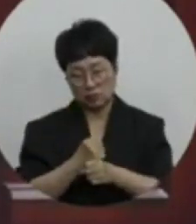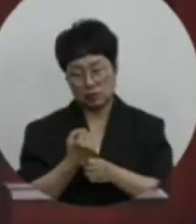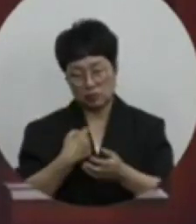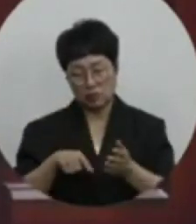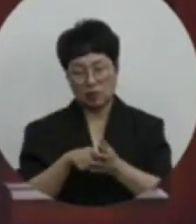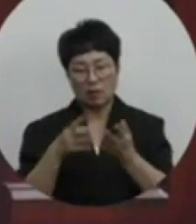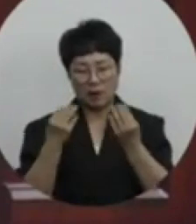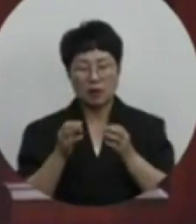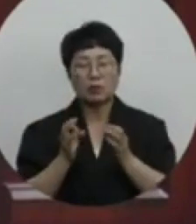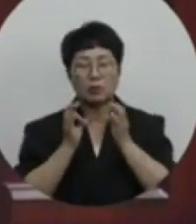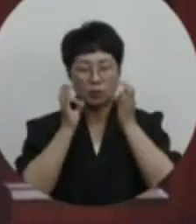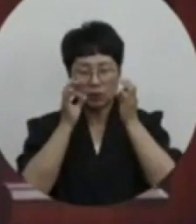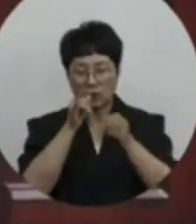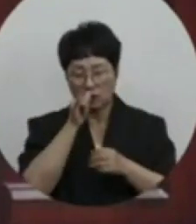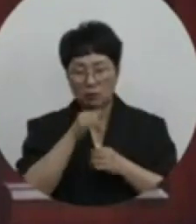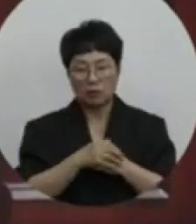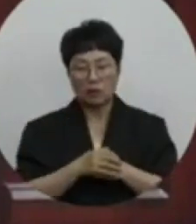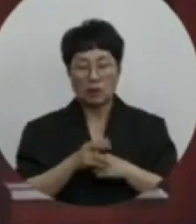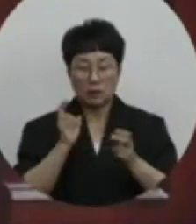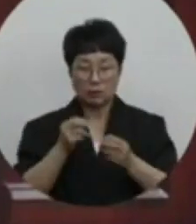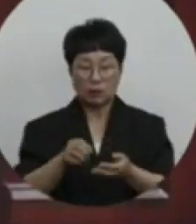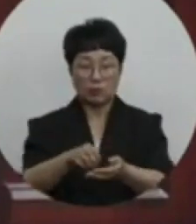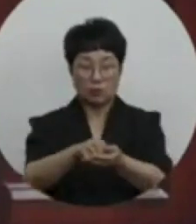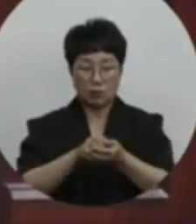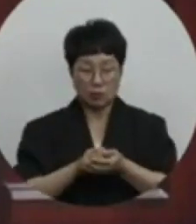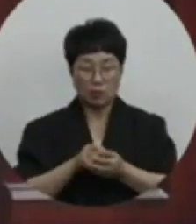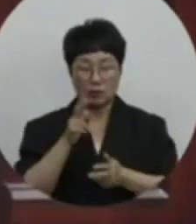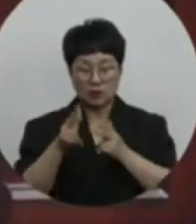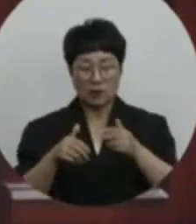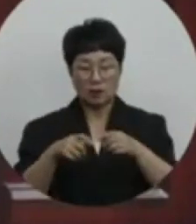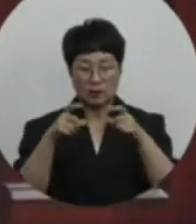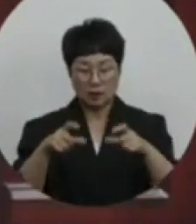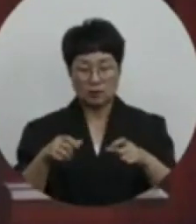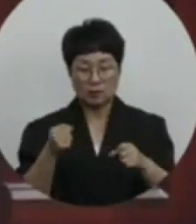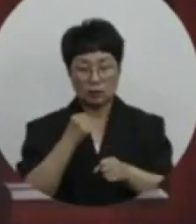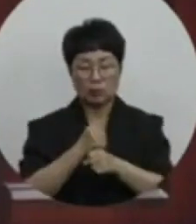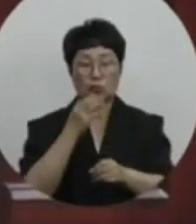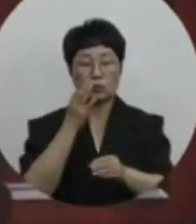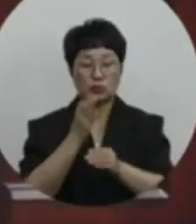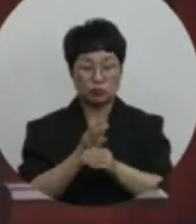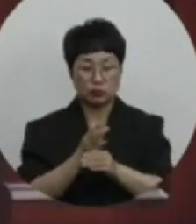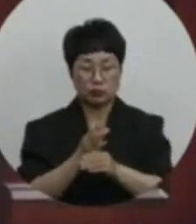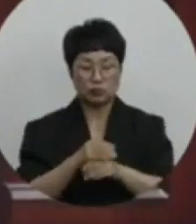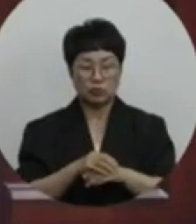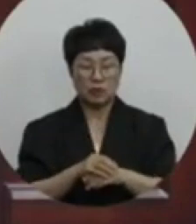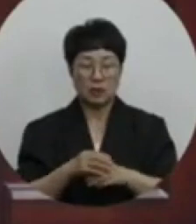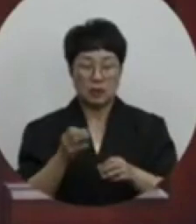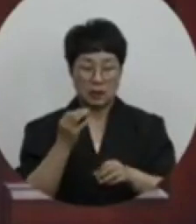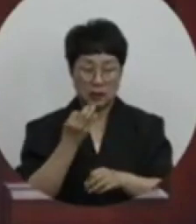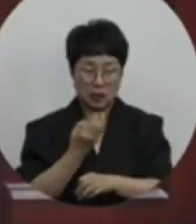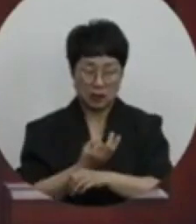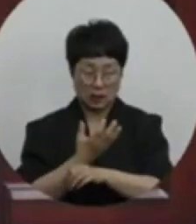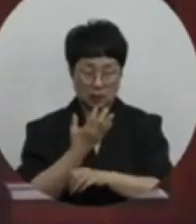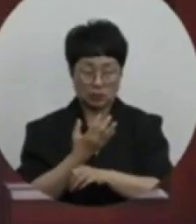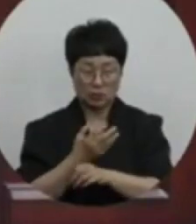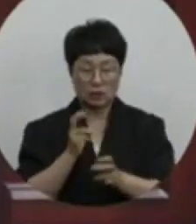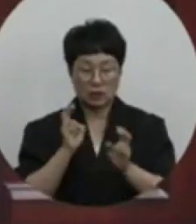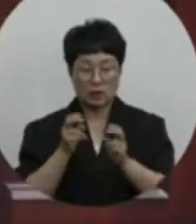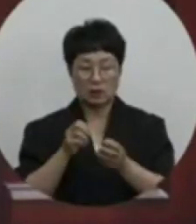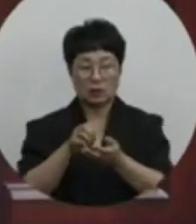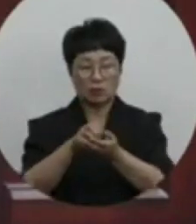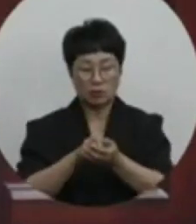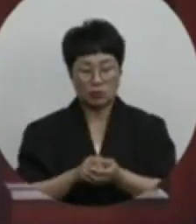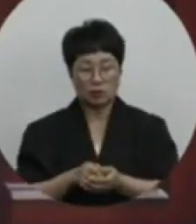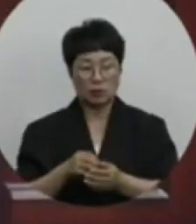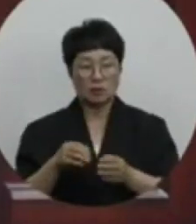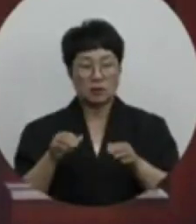하고 있습니다. 기업들이 들어오고 산업단지도 조성되고 있습니다. 단순 기업 유치로 그치지 말고